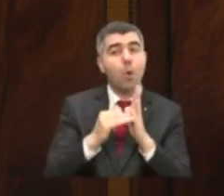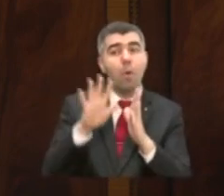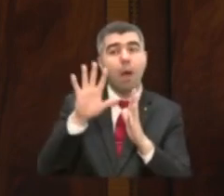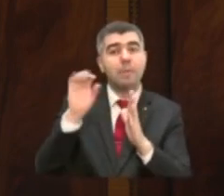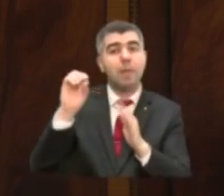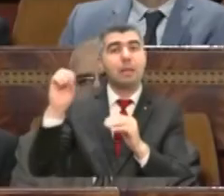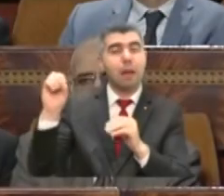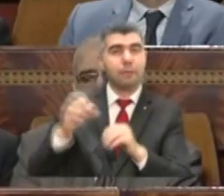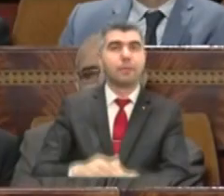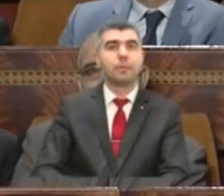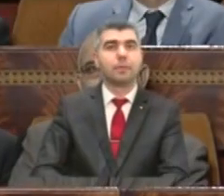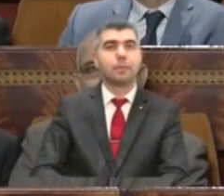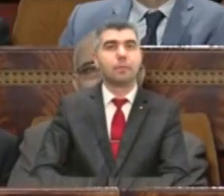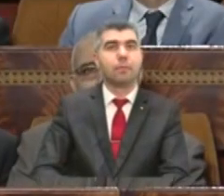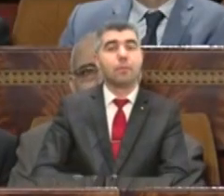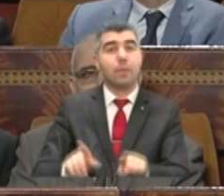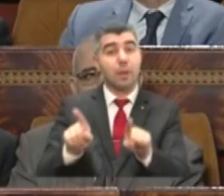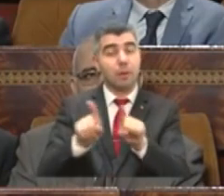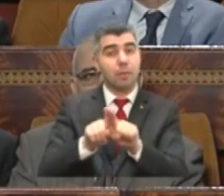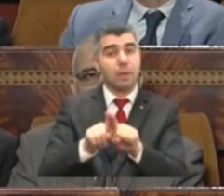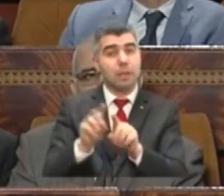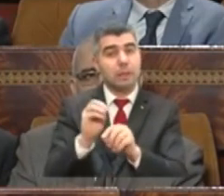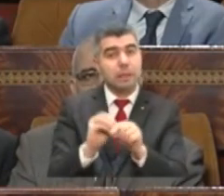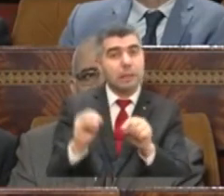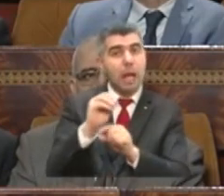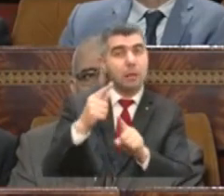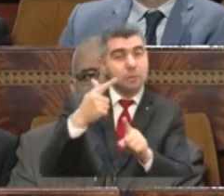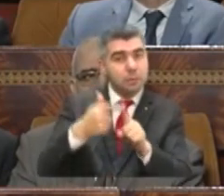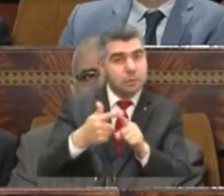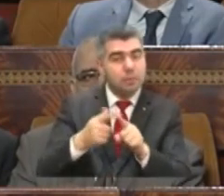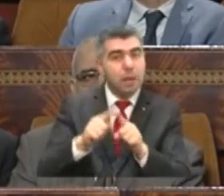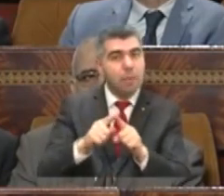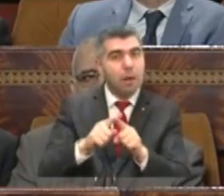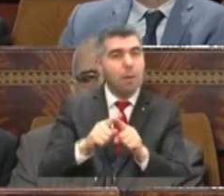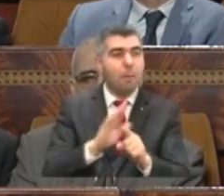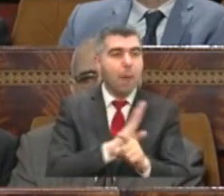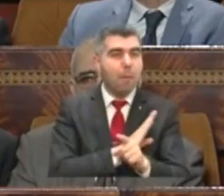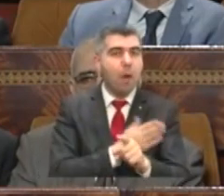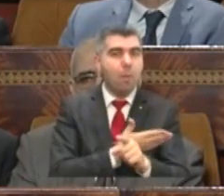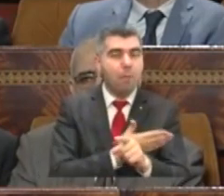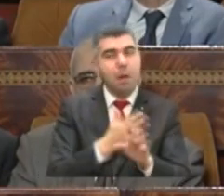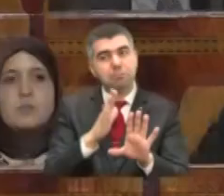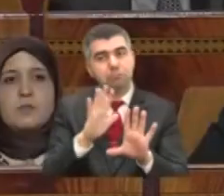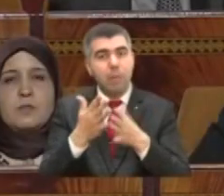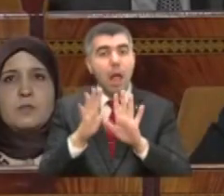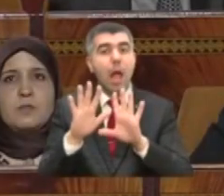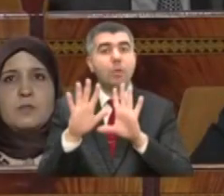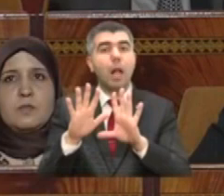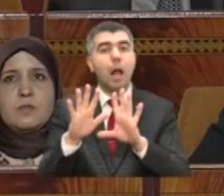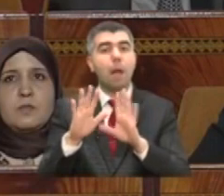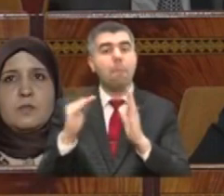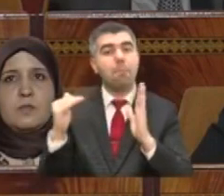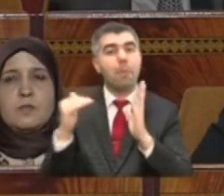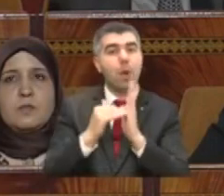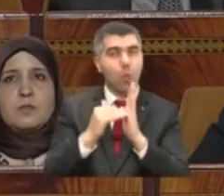زدنا الناس اللي هما أصحاب الحقوق غادي نوصلوا حوالي 10 مليون، ثلث تقريبا، أقل قليلا من ثلث